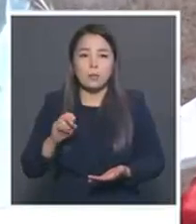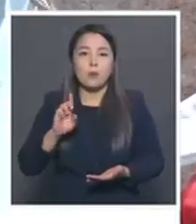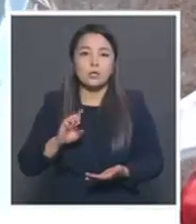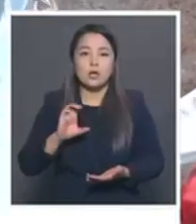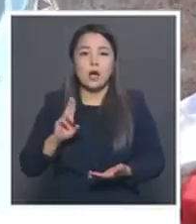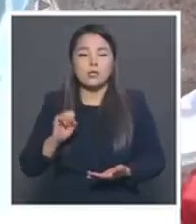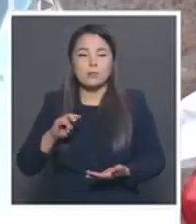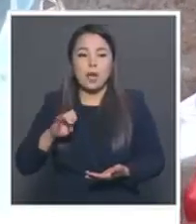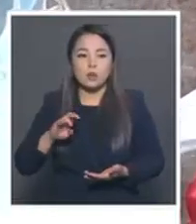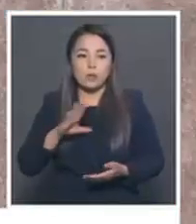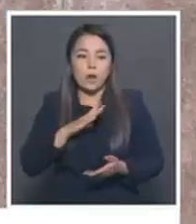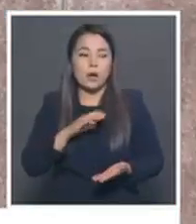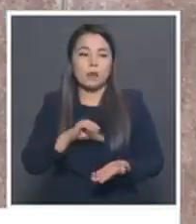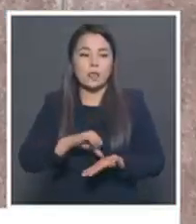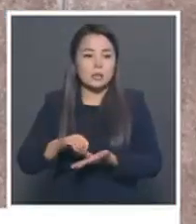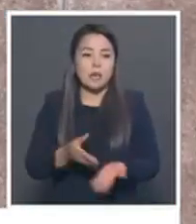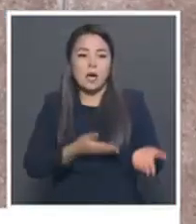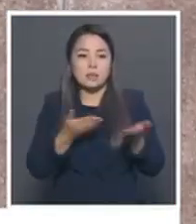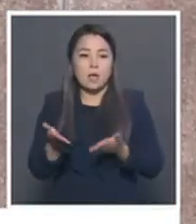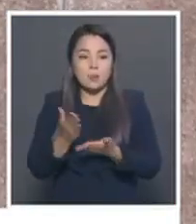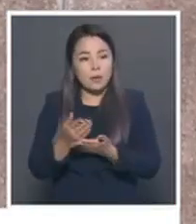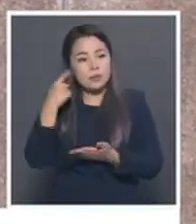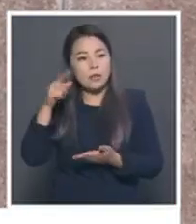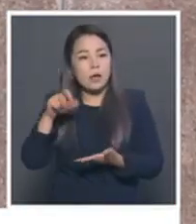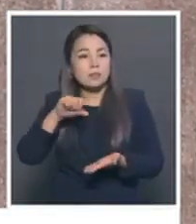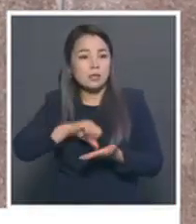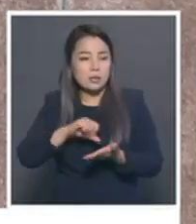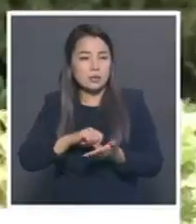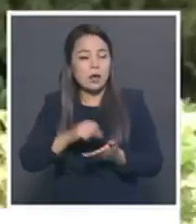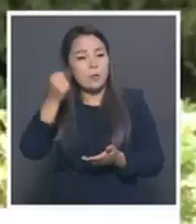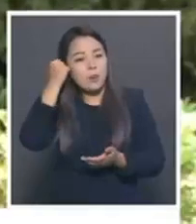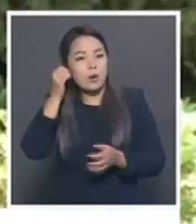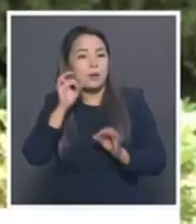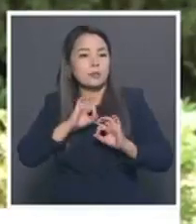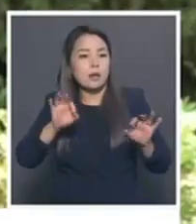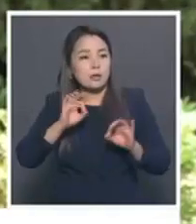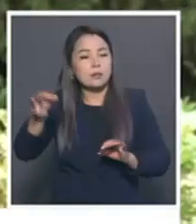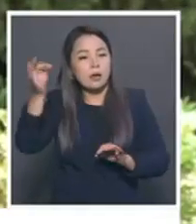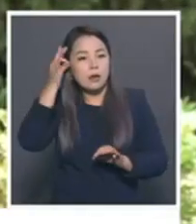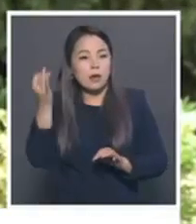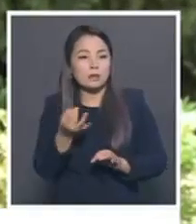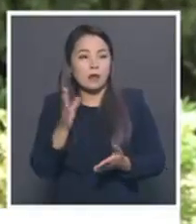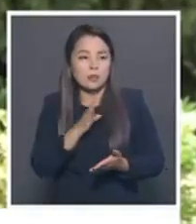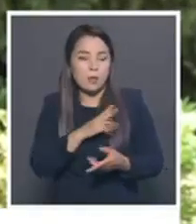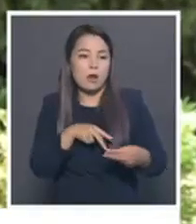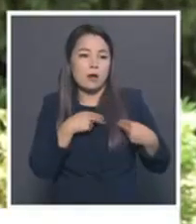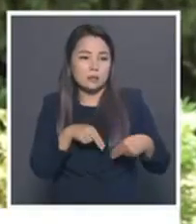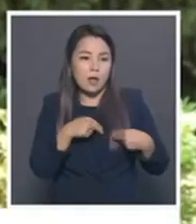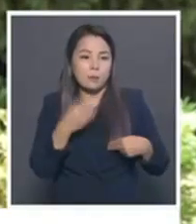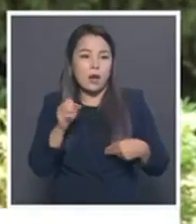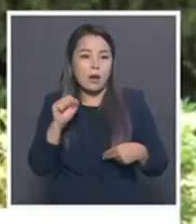қатысты. Жиналғандар ұлы ақын туралы естеліктермен бөлісті. Абайдың еңбегі өте